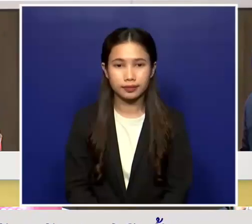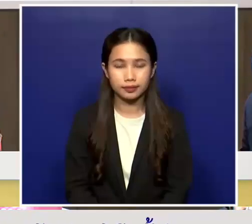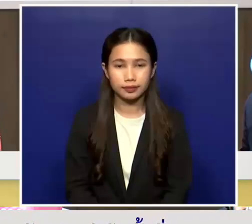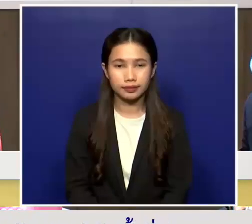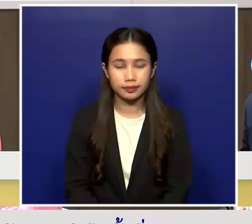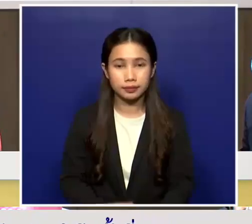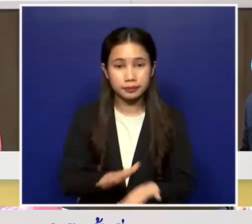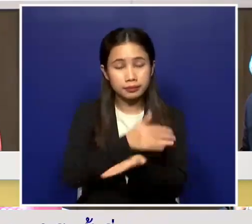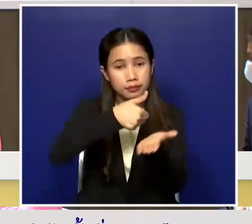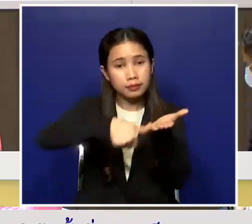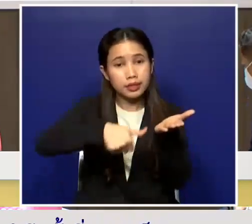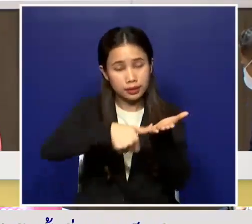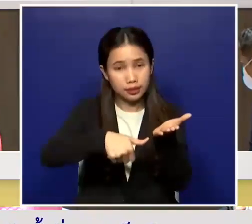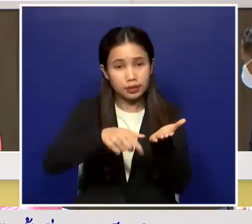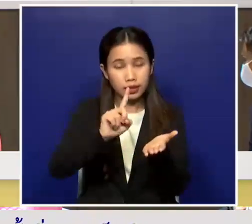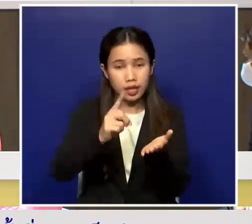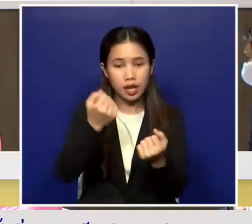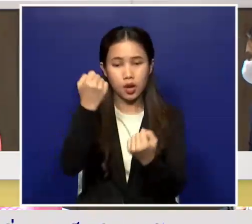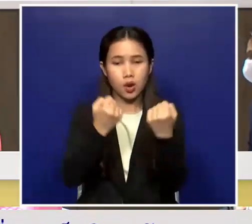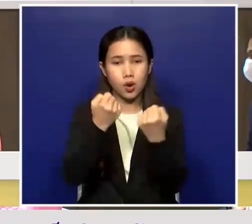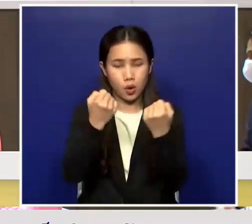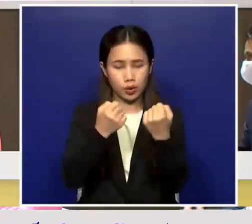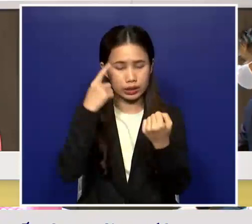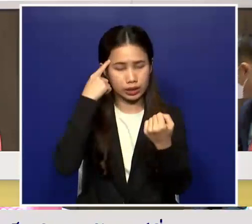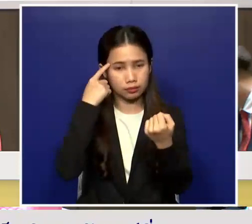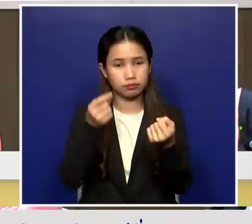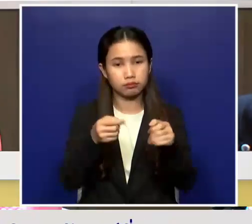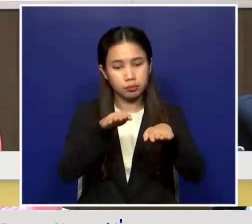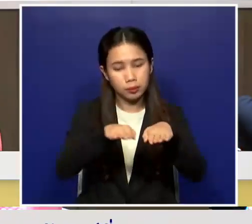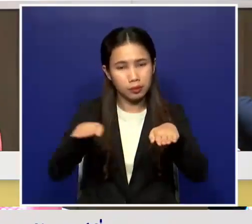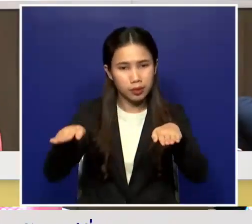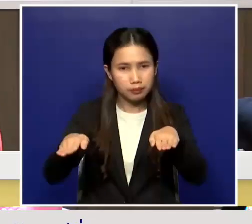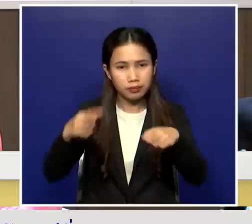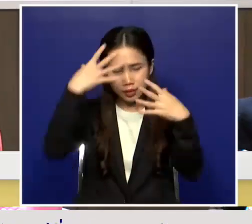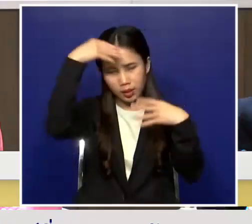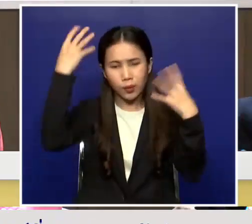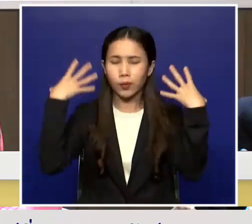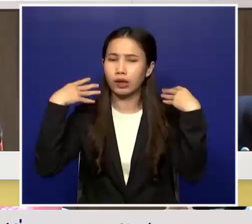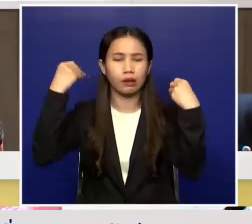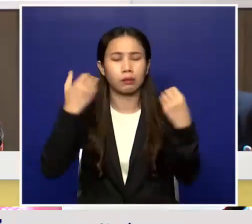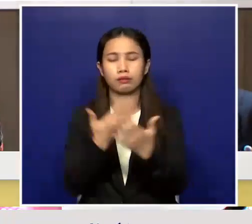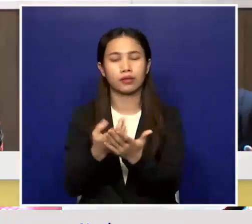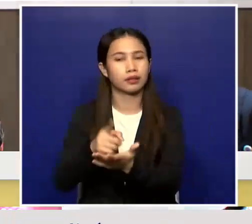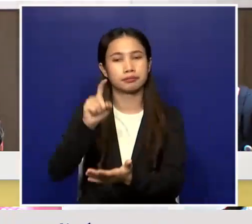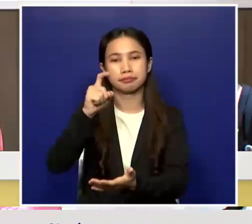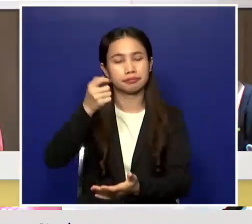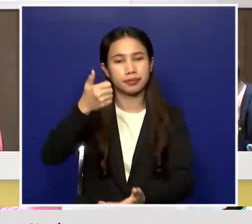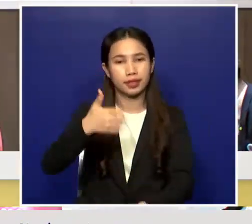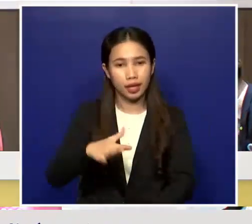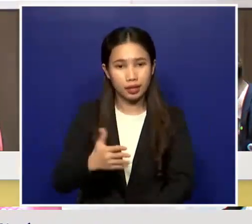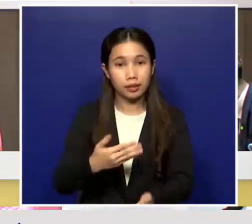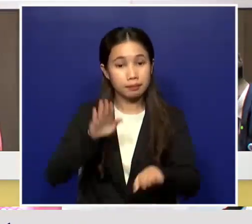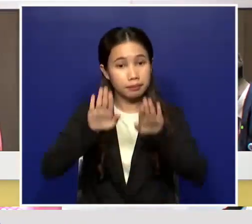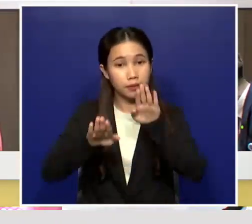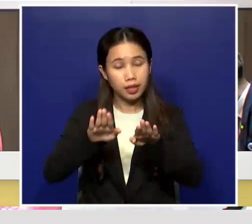ใบเสร็จแปลว่าอะไรครับ1เป็นรถล็อกสเปคตั้ง10ชั้นเทวดาก็ประมูลแข่งไม่ได้คู่เทียบใบที่2